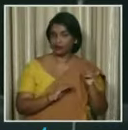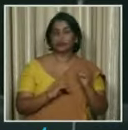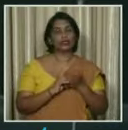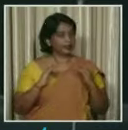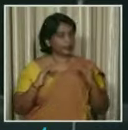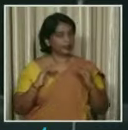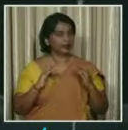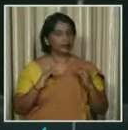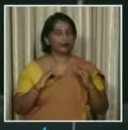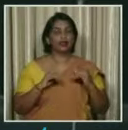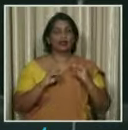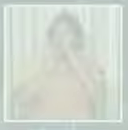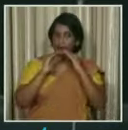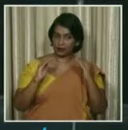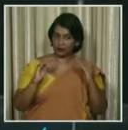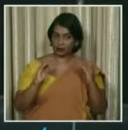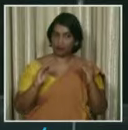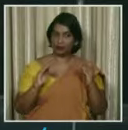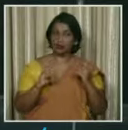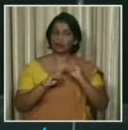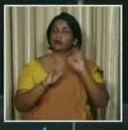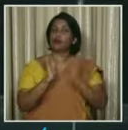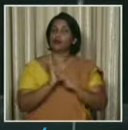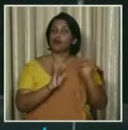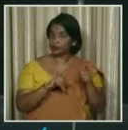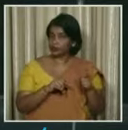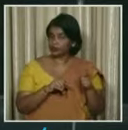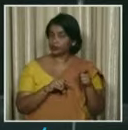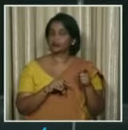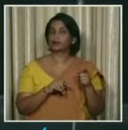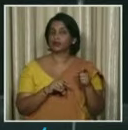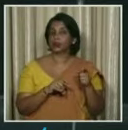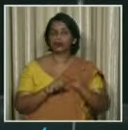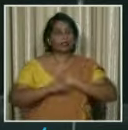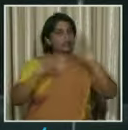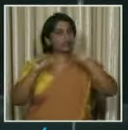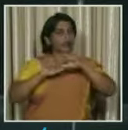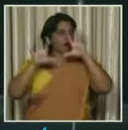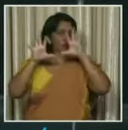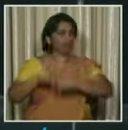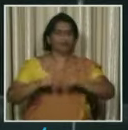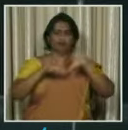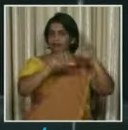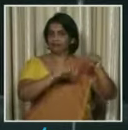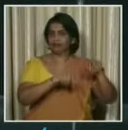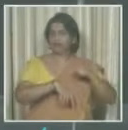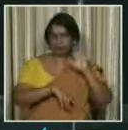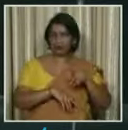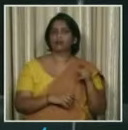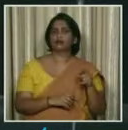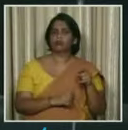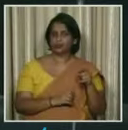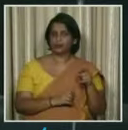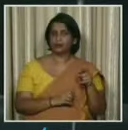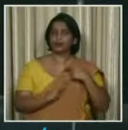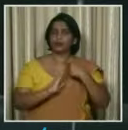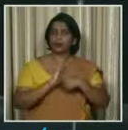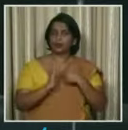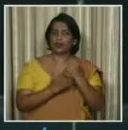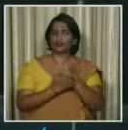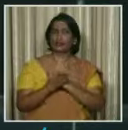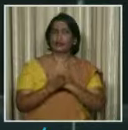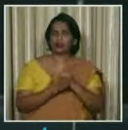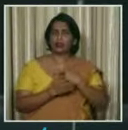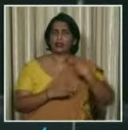ජනාධිපති මන්දිරය, අරලියගහ මන්දිරය, අග්‍රාමාත්‍ය කාර්යාලය අරගලකරුවන් විසින් අත්පත් කරගෙන සිටින අවස්ථාවේදී දෙවේන පුරා